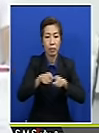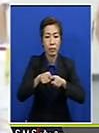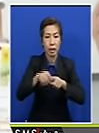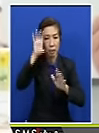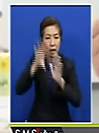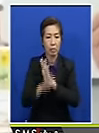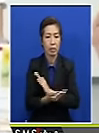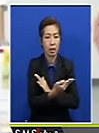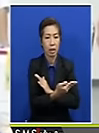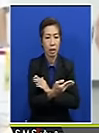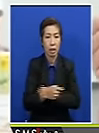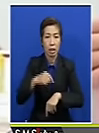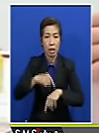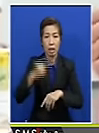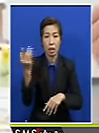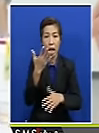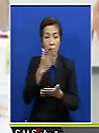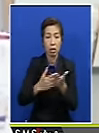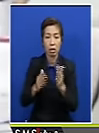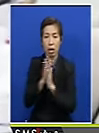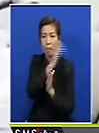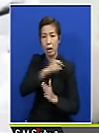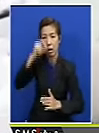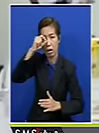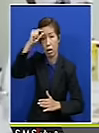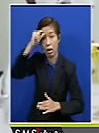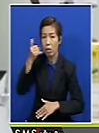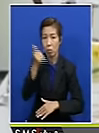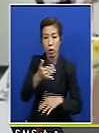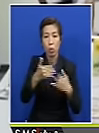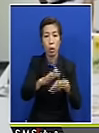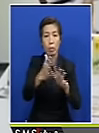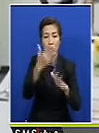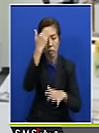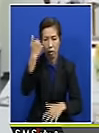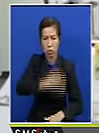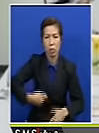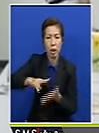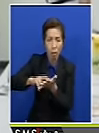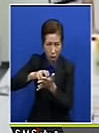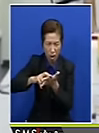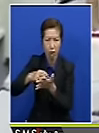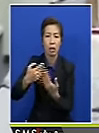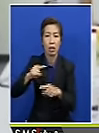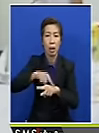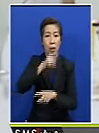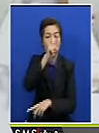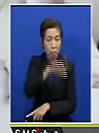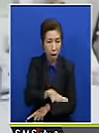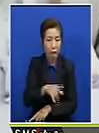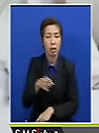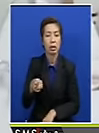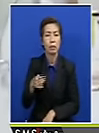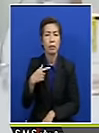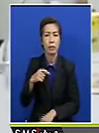กิจกรรมช่วงเช้าตั้งแต่ตี 5:30 ท่านก็ไม่ได้มาร่วมเพราะว่าท่านสุขภาพไม่ดีช่วงบ่ายเนี่ยพอท่านมาร่วมเนี่ยต้องบอกว่ารางวัล